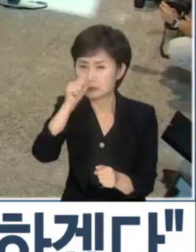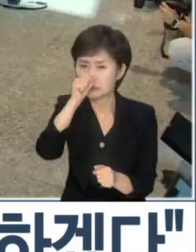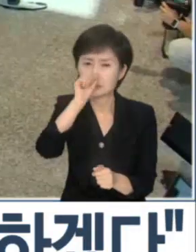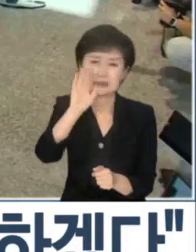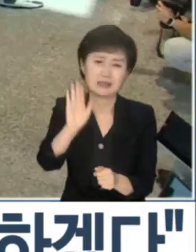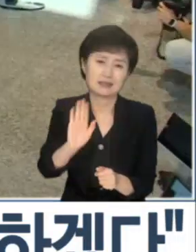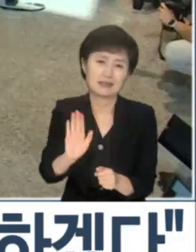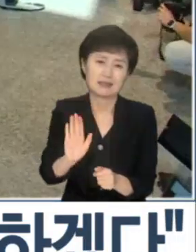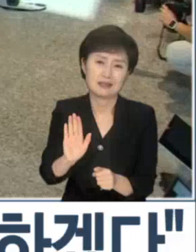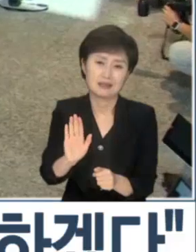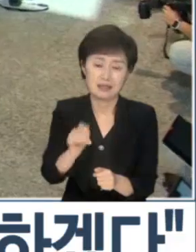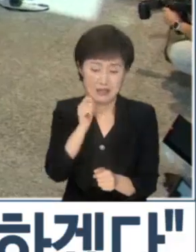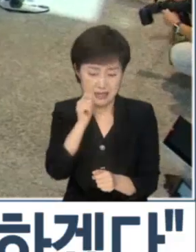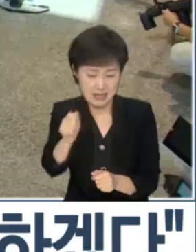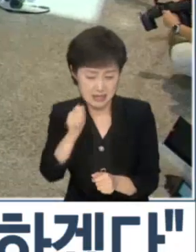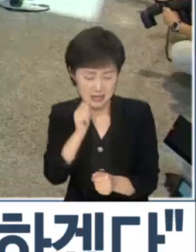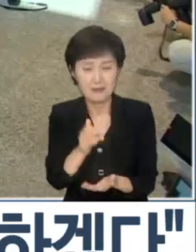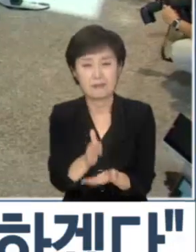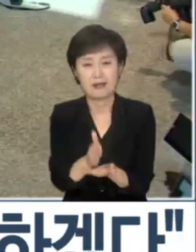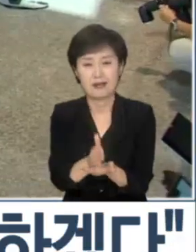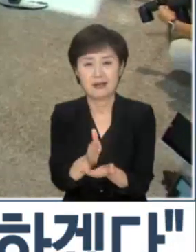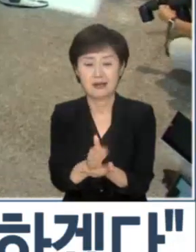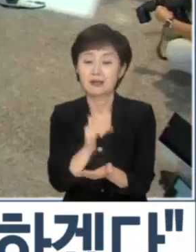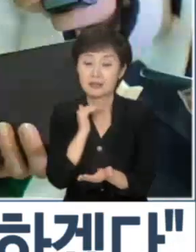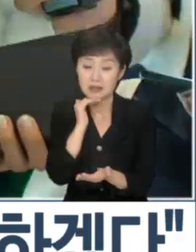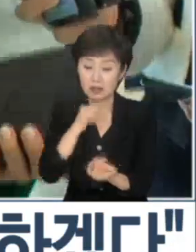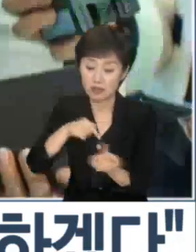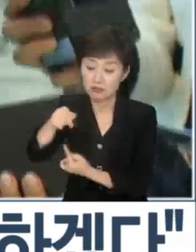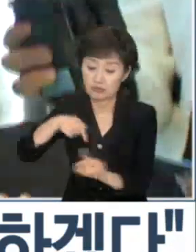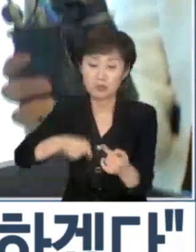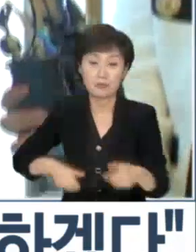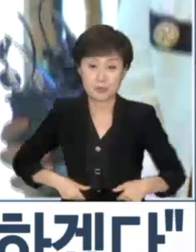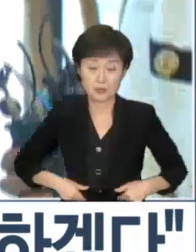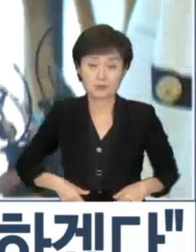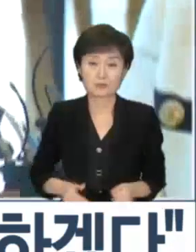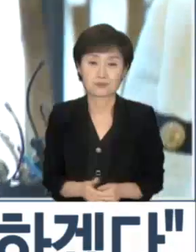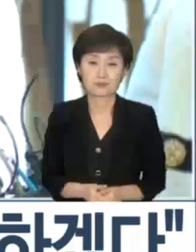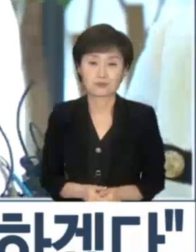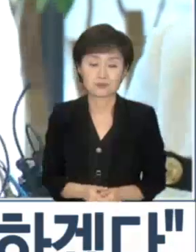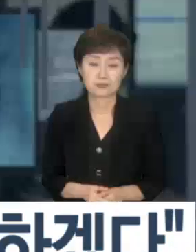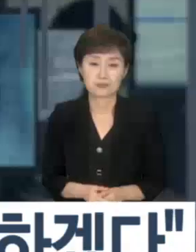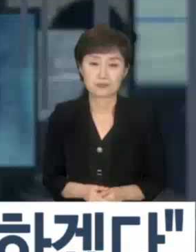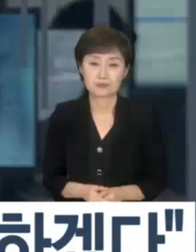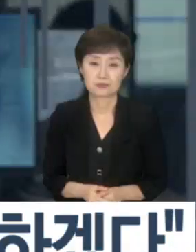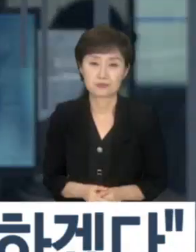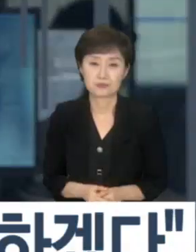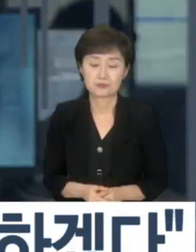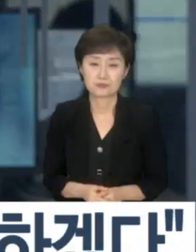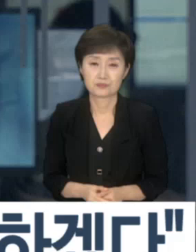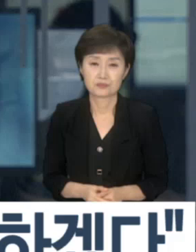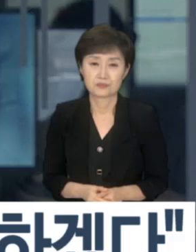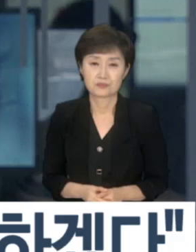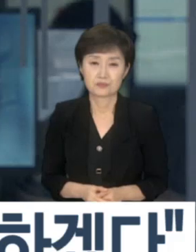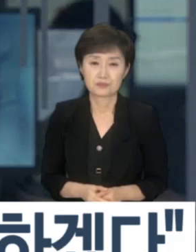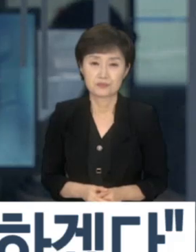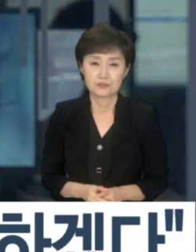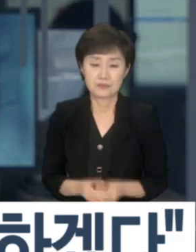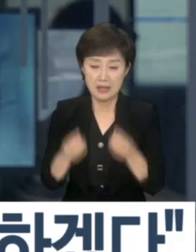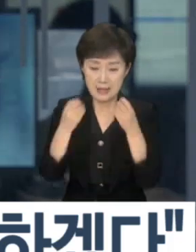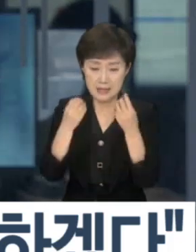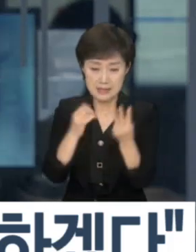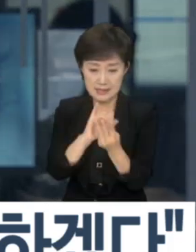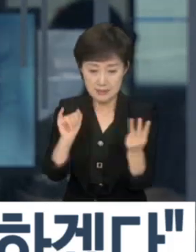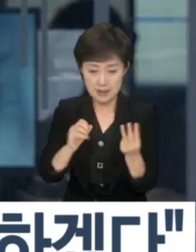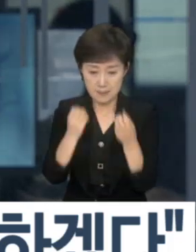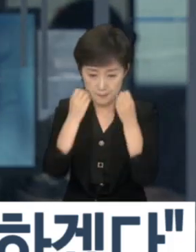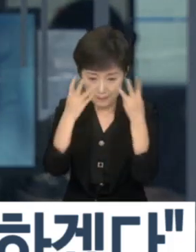들여다보고 있는 거 같은데 이제 인사청문회 과정을 좀 지켜보는 것이 좋을 것 같습니다 개가 계약이랑 꽤 많은데 사실은 이번 개각